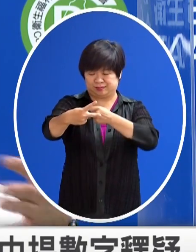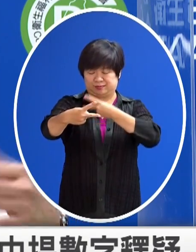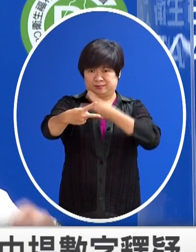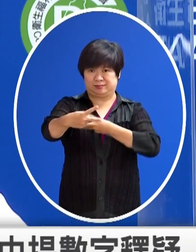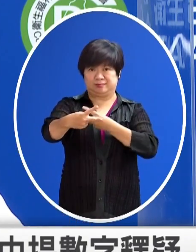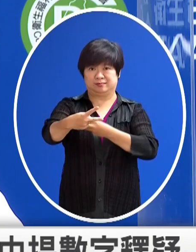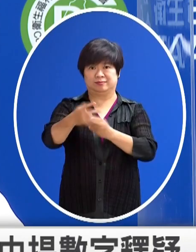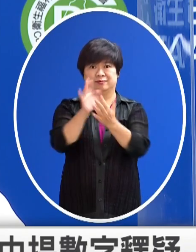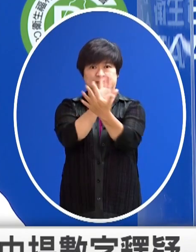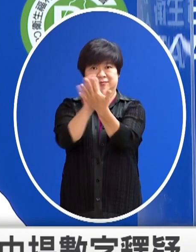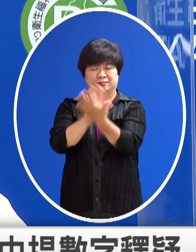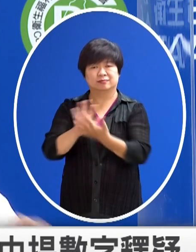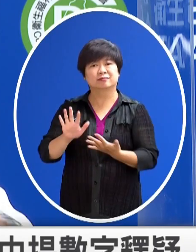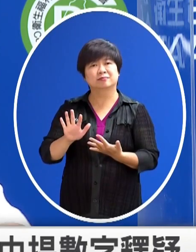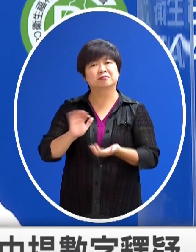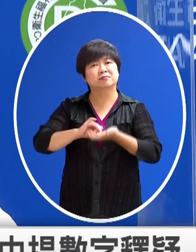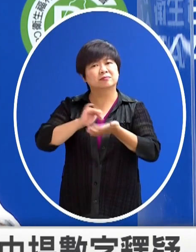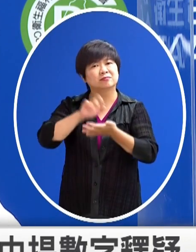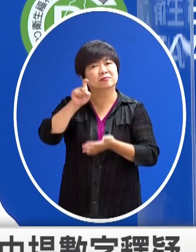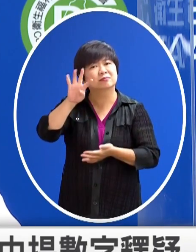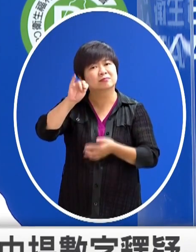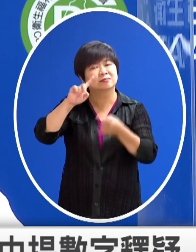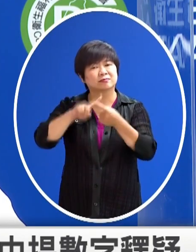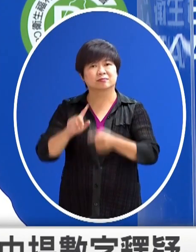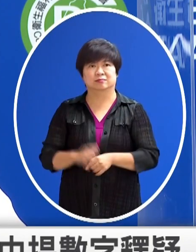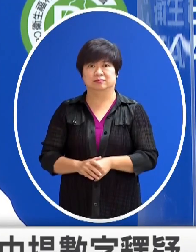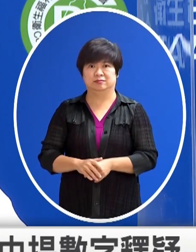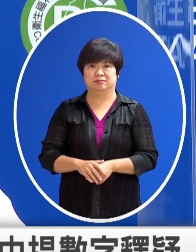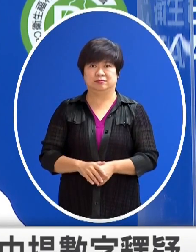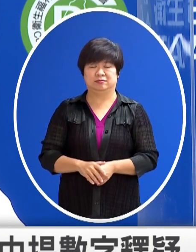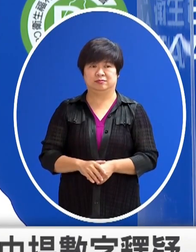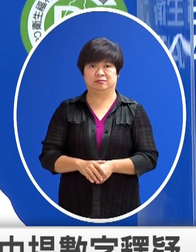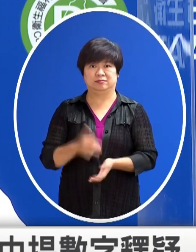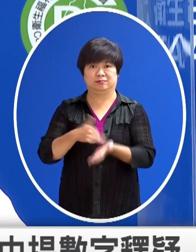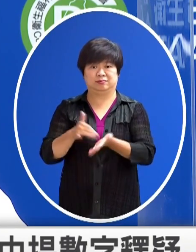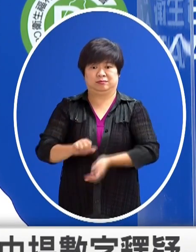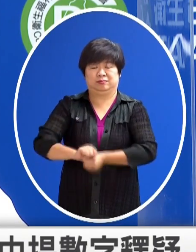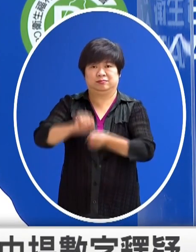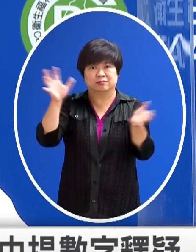前后两排，可能是10来个人。10000多个人弄起来就10几万人，